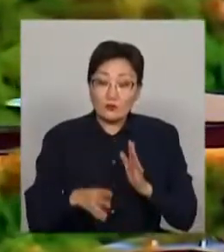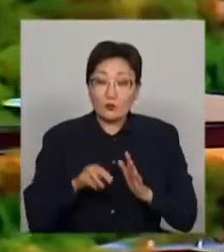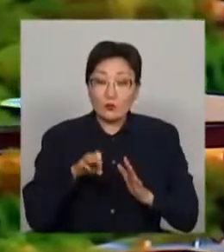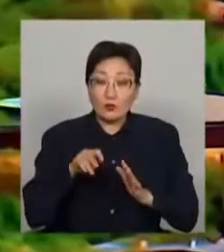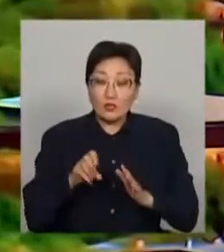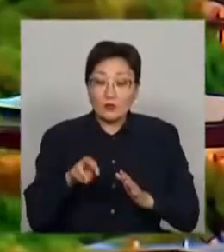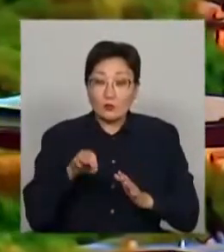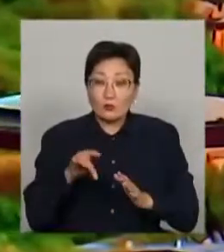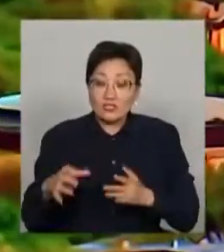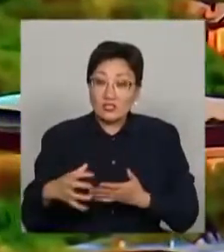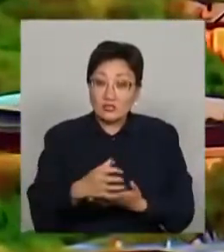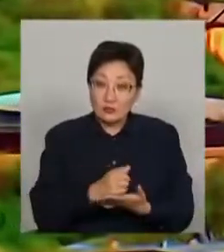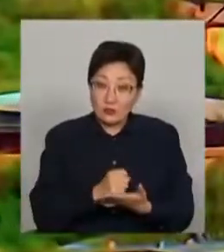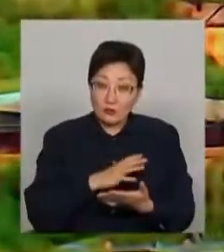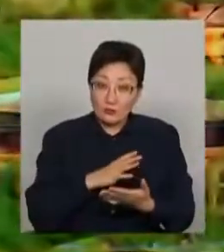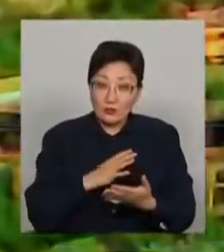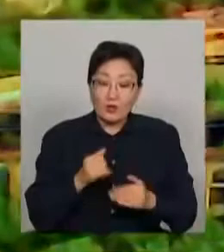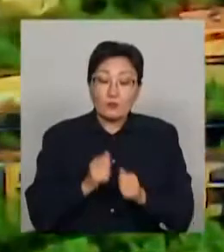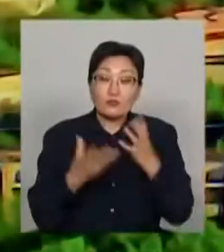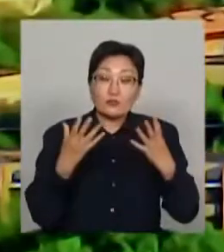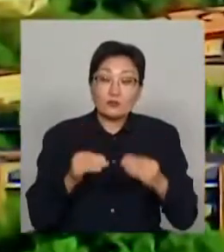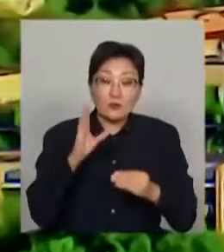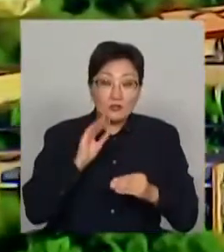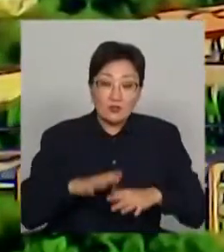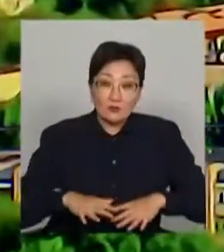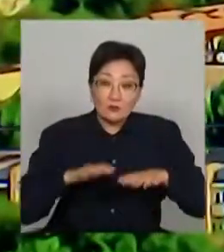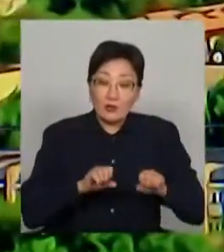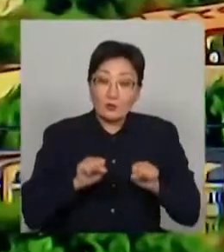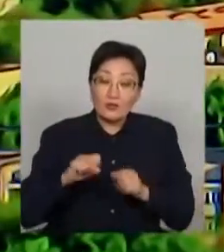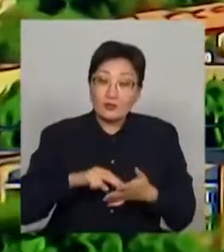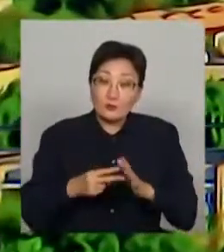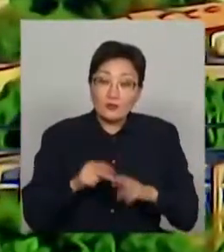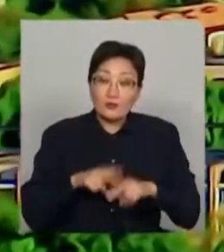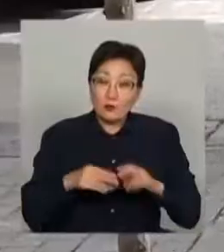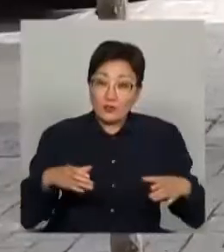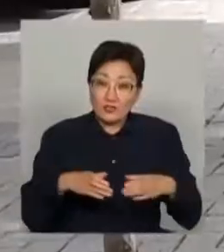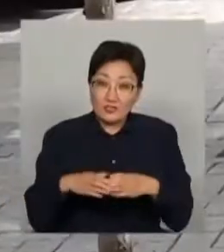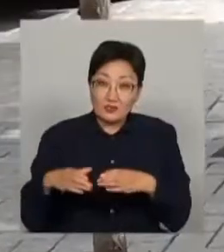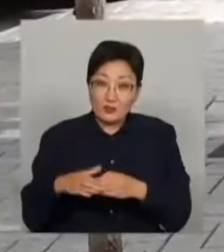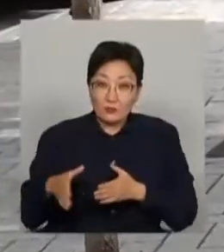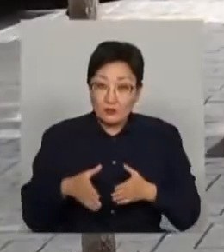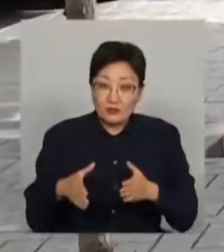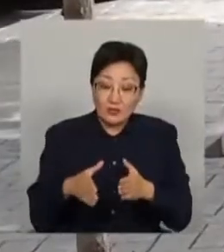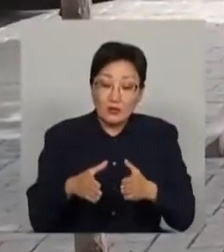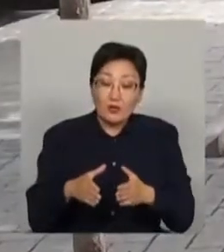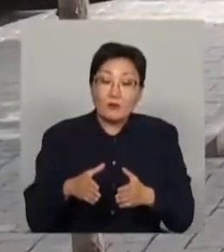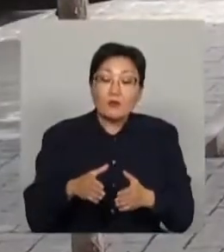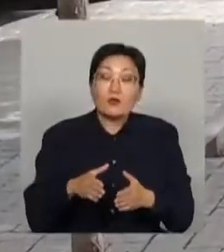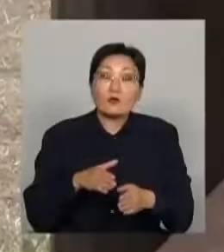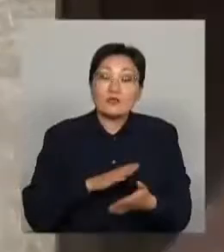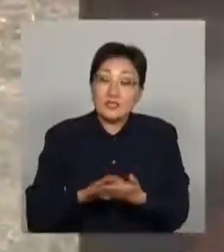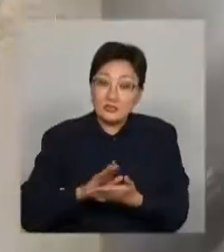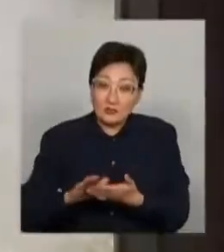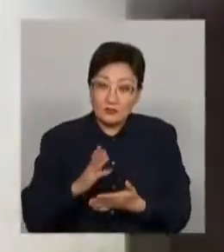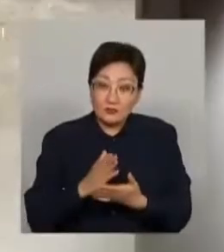астам қоқыс шығарған. Айта кетейік, күн сайын су тасқынының алдын алу мақсатында мердігер ұйымдар канал желілері мен арна өткелдерін тазалап